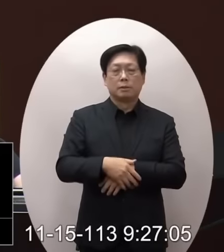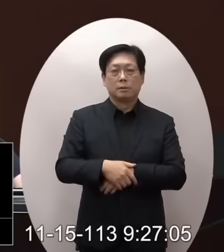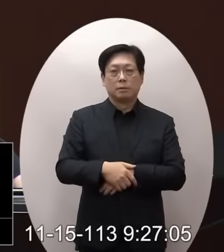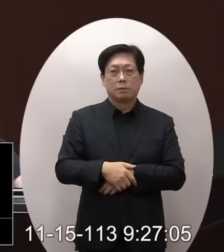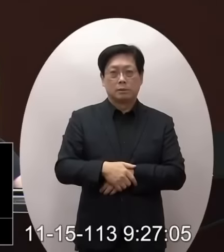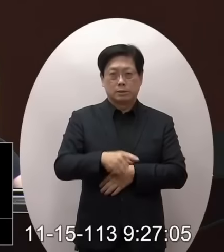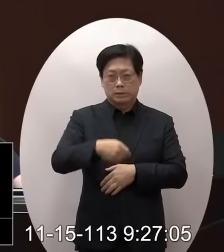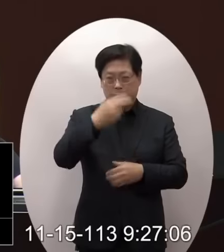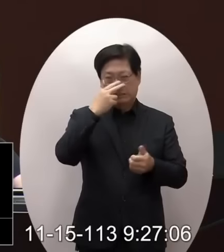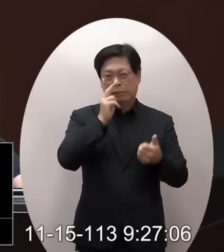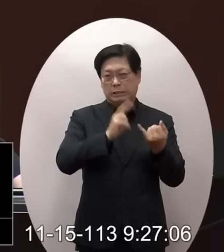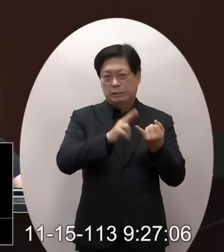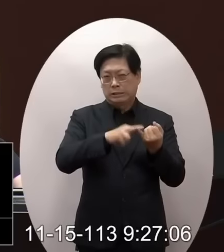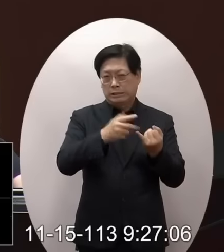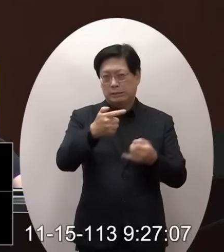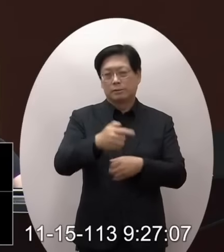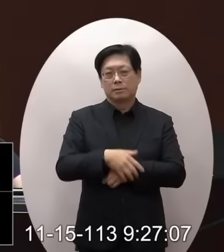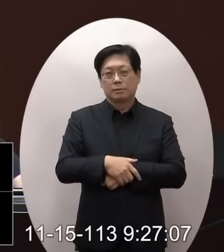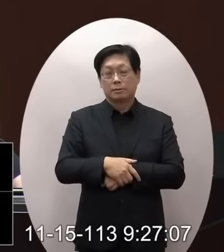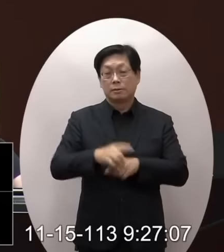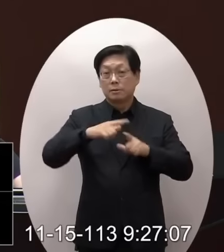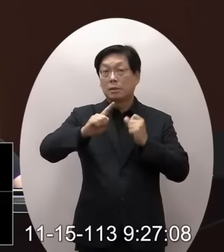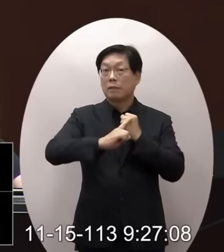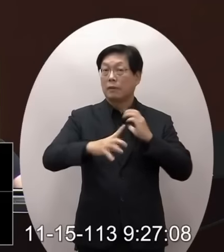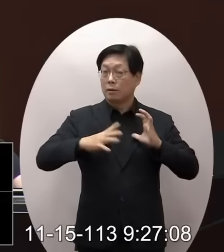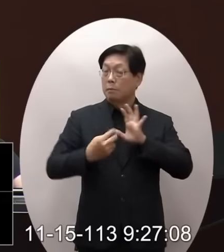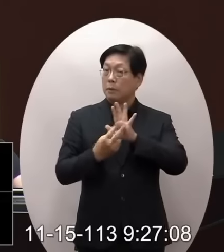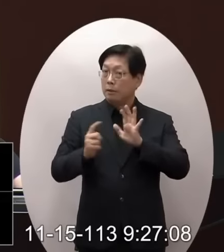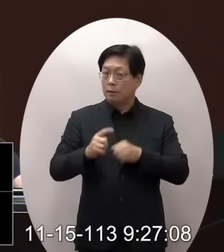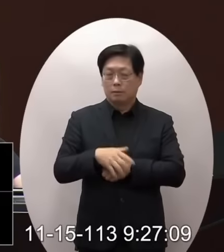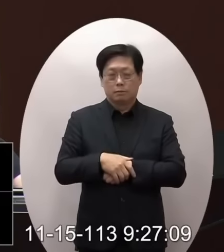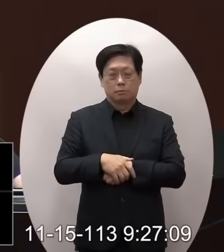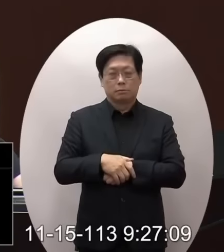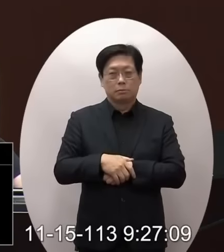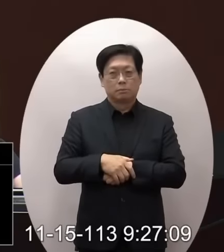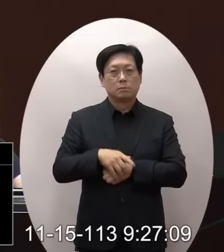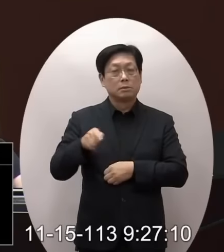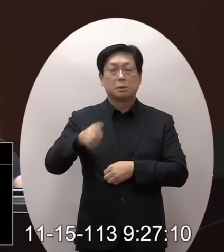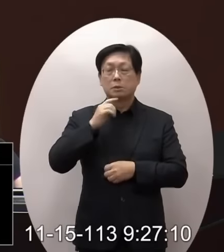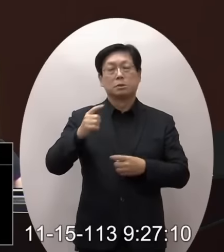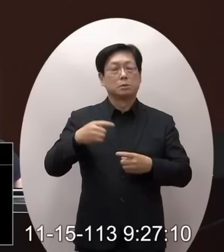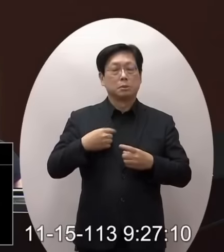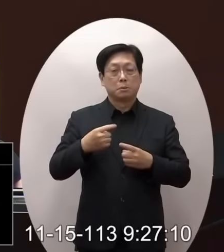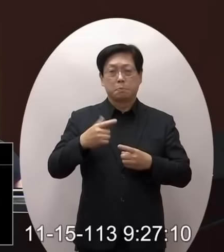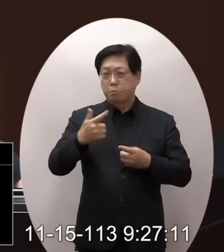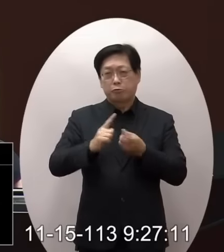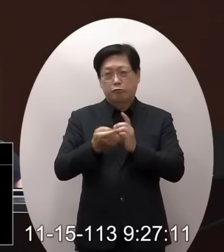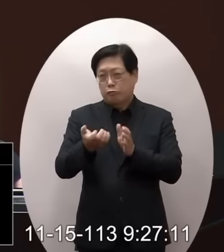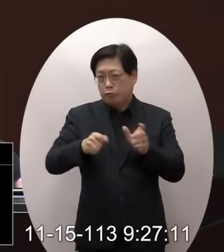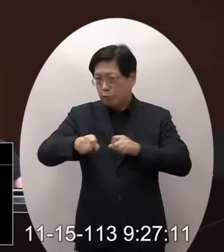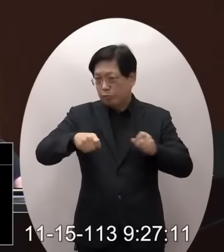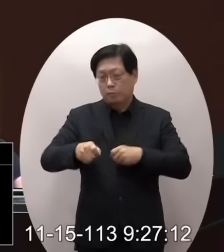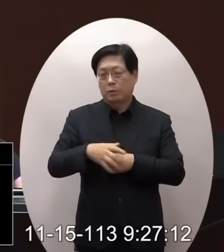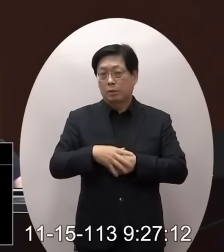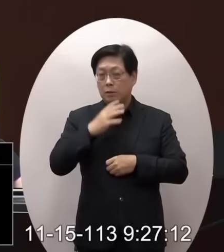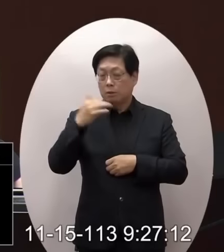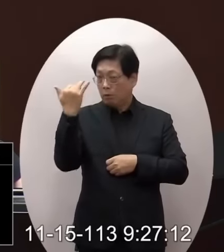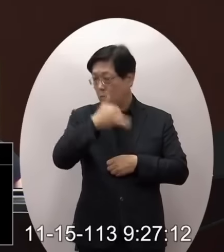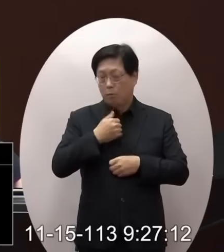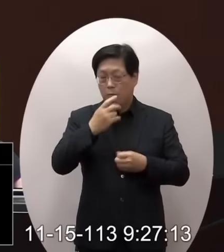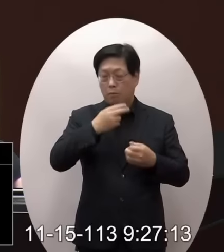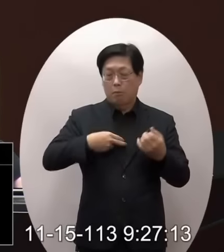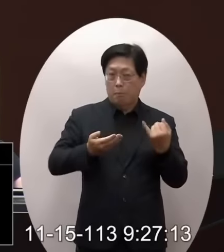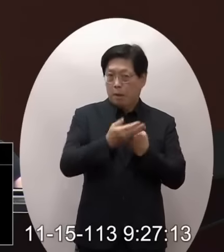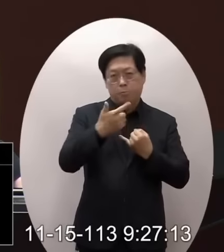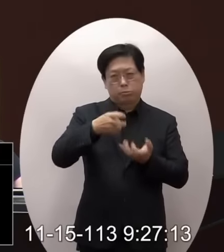遭到虐杀，大法官说这叫做随机杀人，不是预谋犯案，不是最严